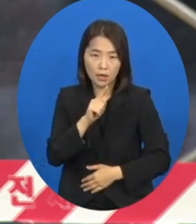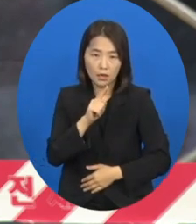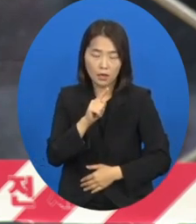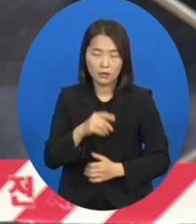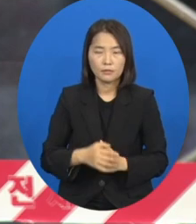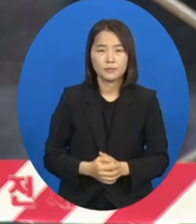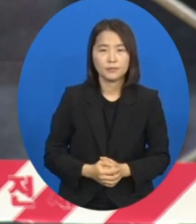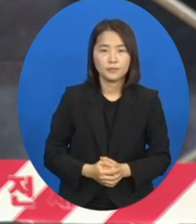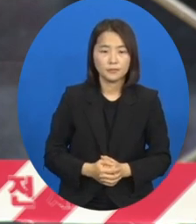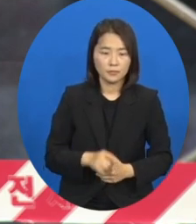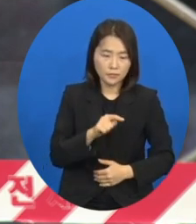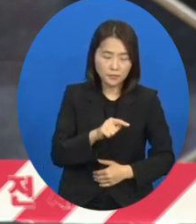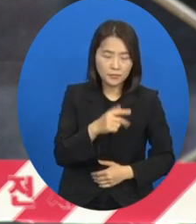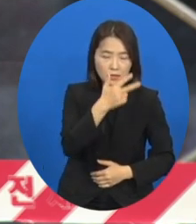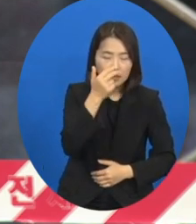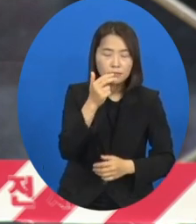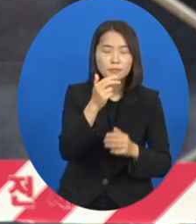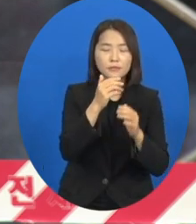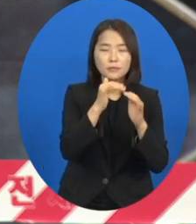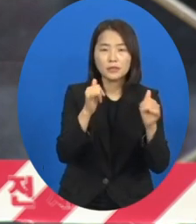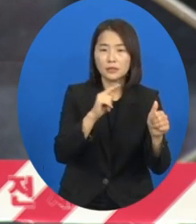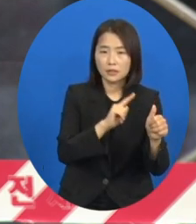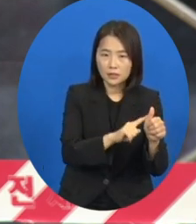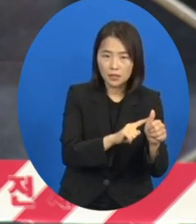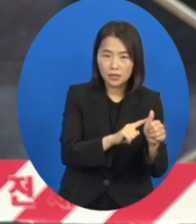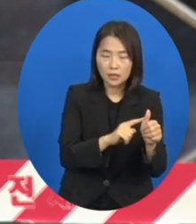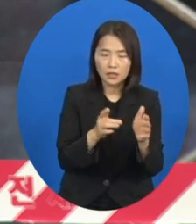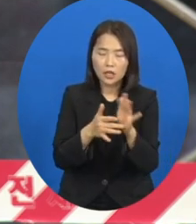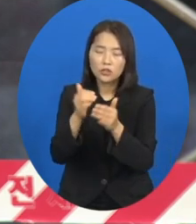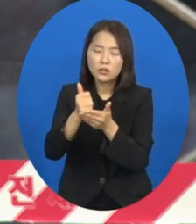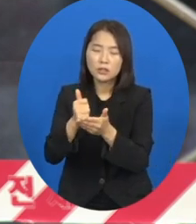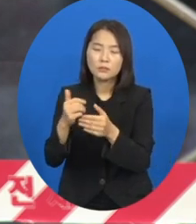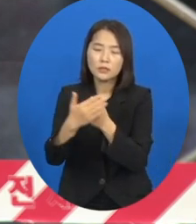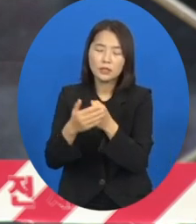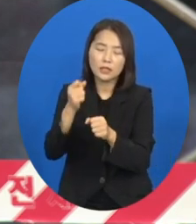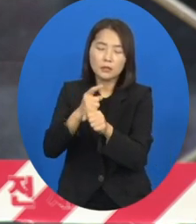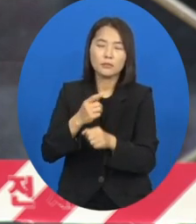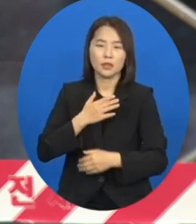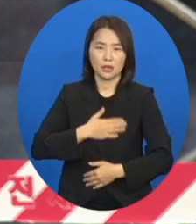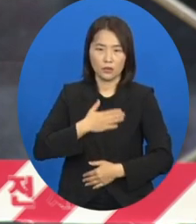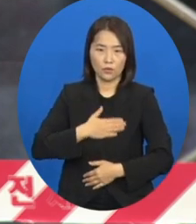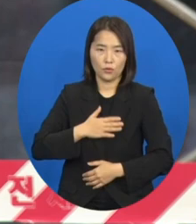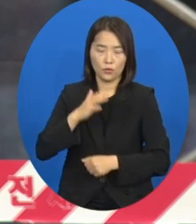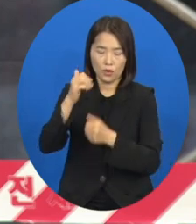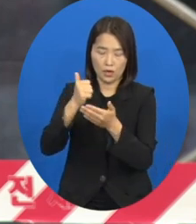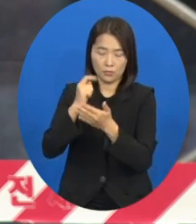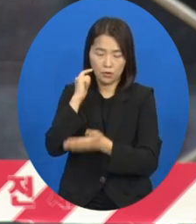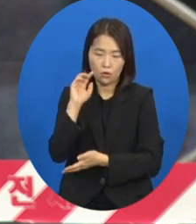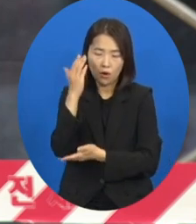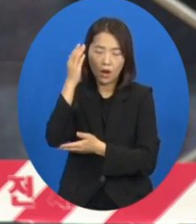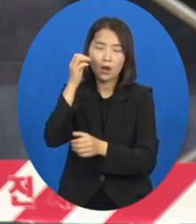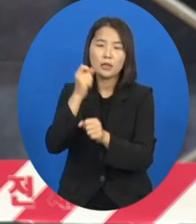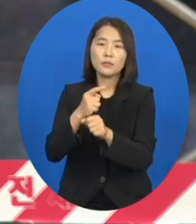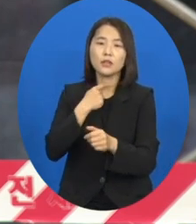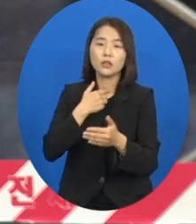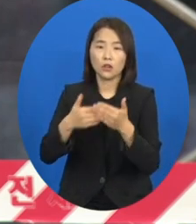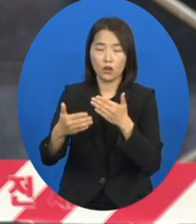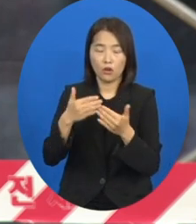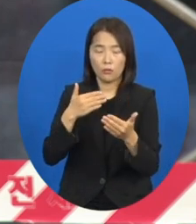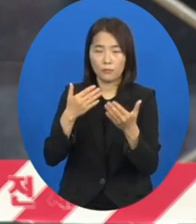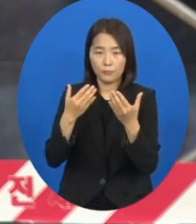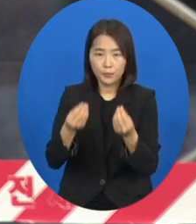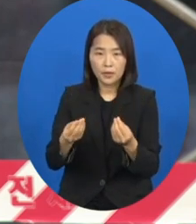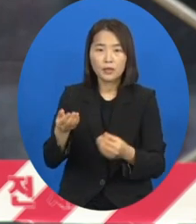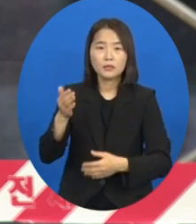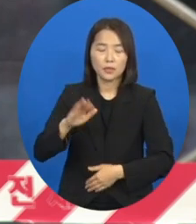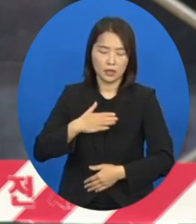말하는 잠자는 자들은 예수님의 은혜를 이미 알았고 하나님의 그 영화로움을 경험하였지만 내